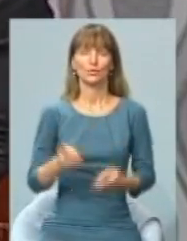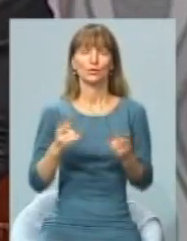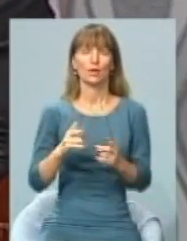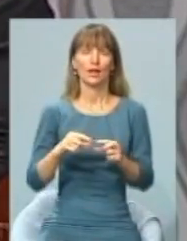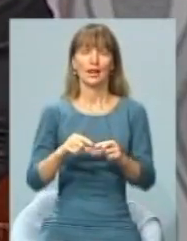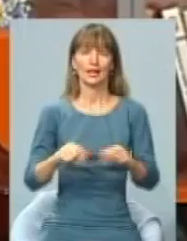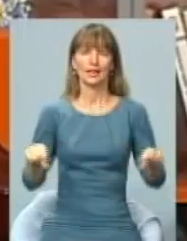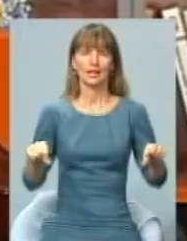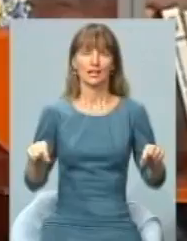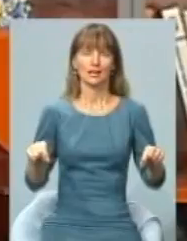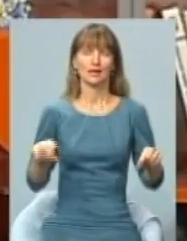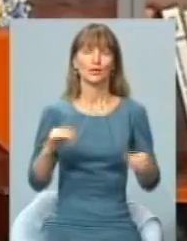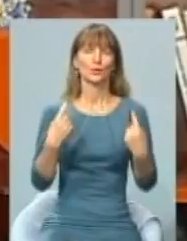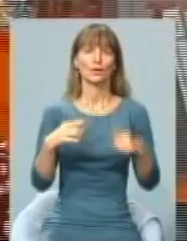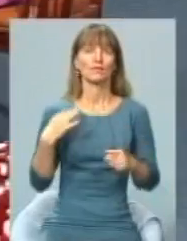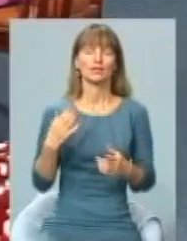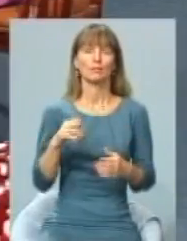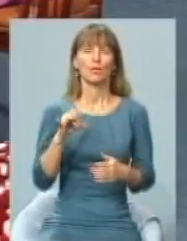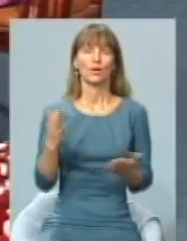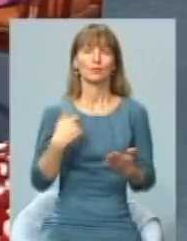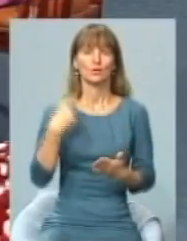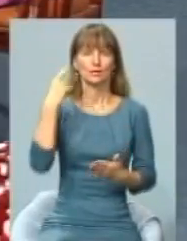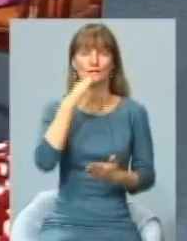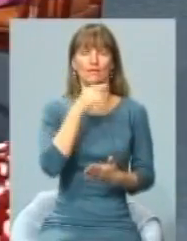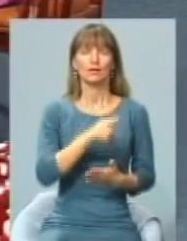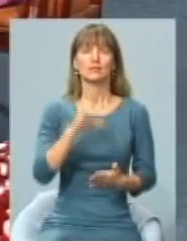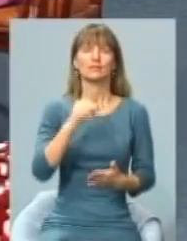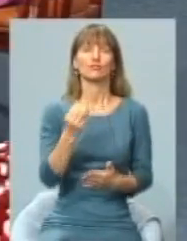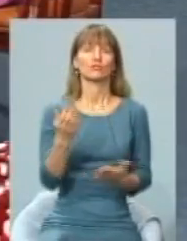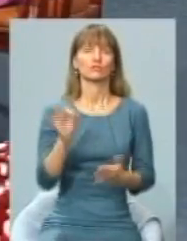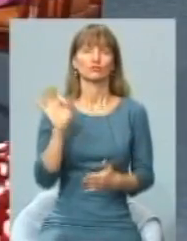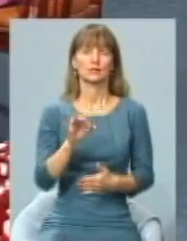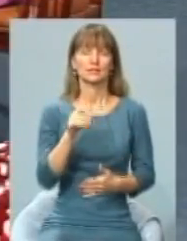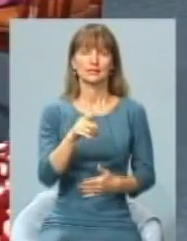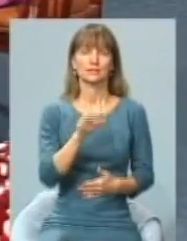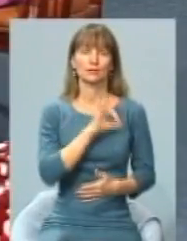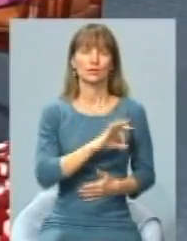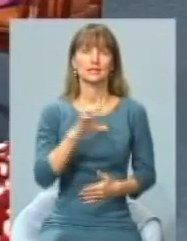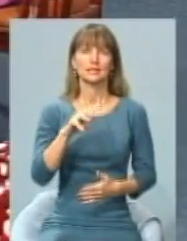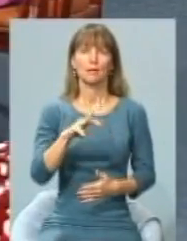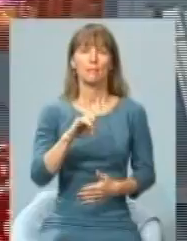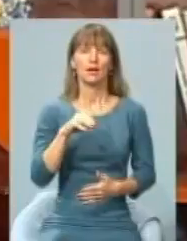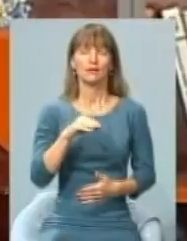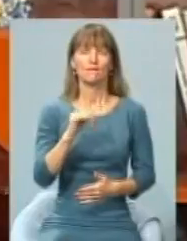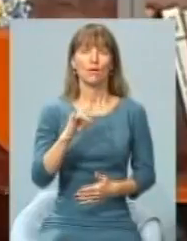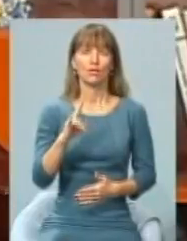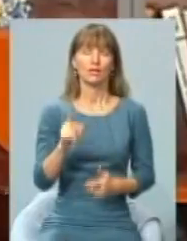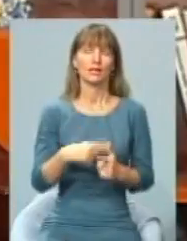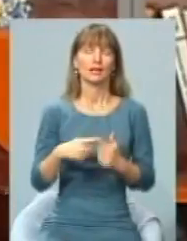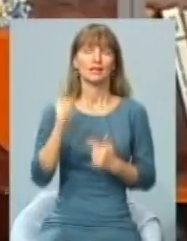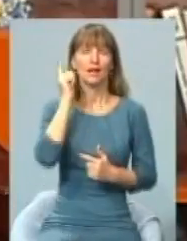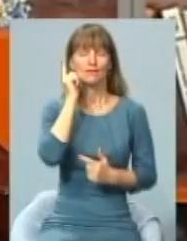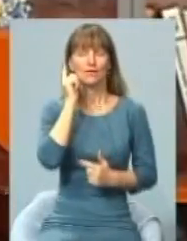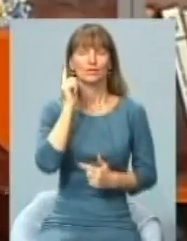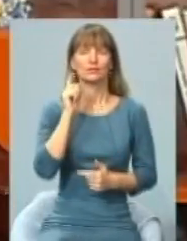лінійка, ну і інші речі, про які ми дізнаємося згодом. Саш, як часто ти користуєшся смартфоном або телефоном? Ну там